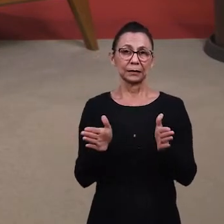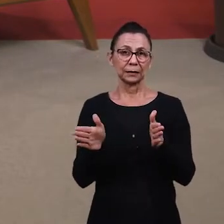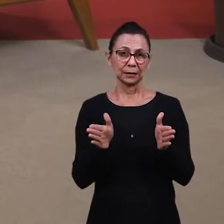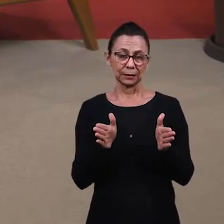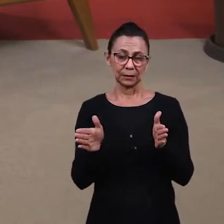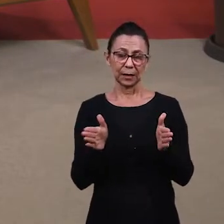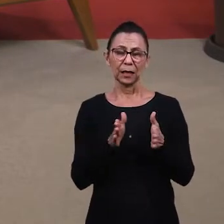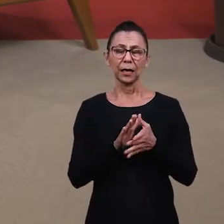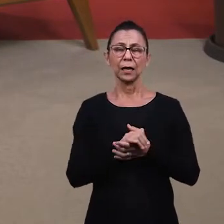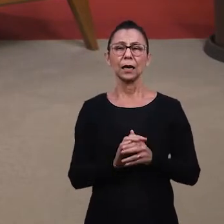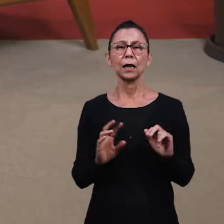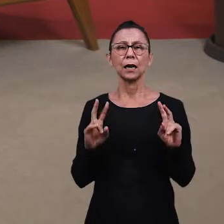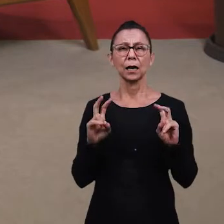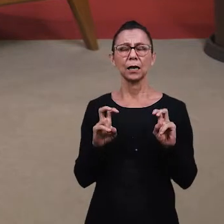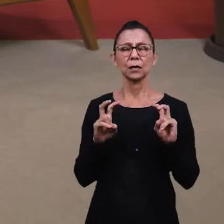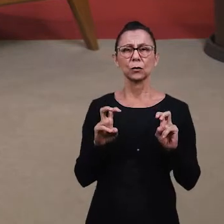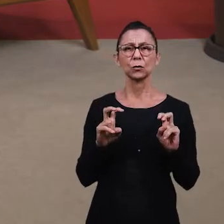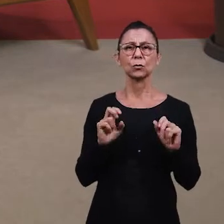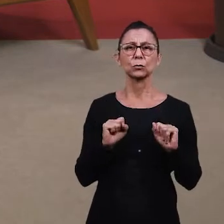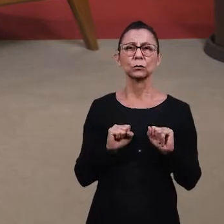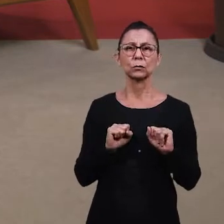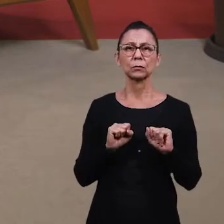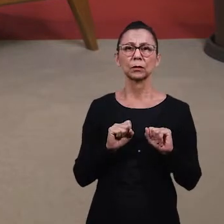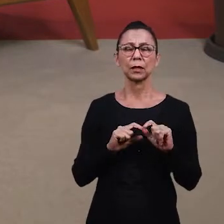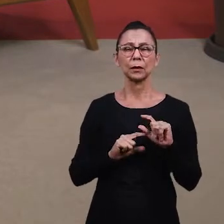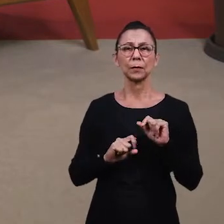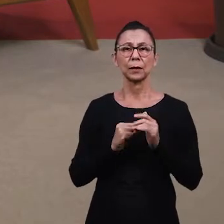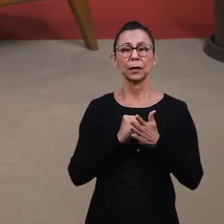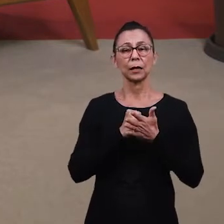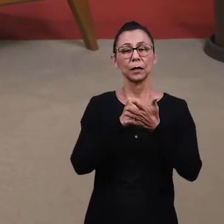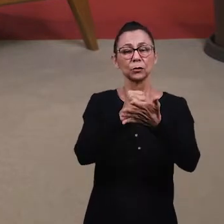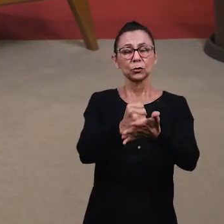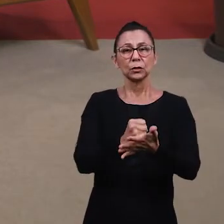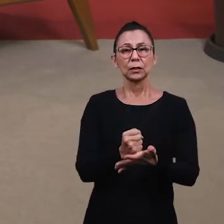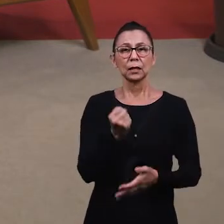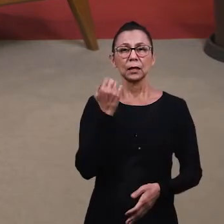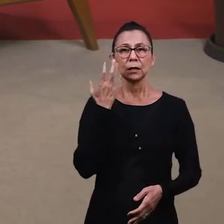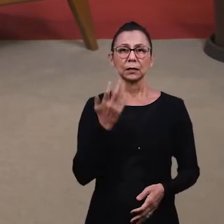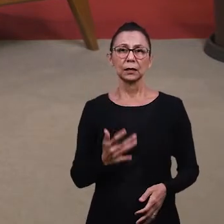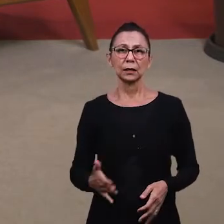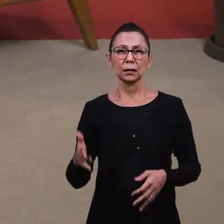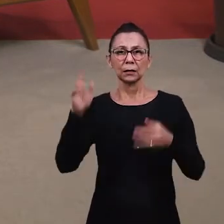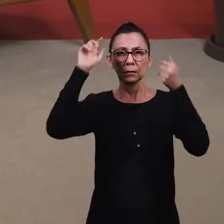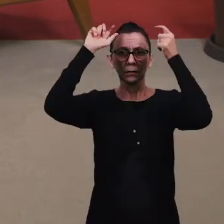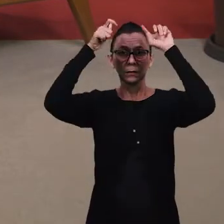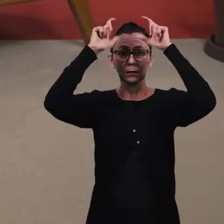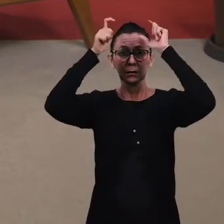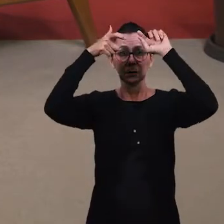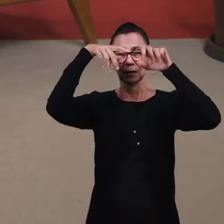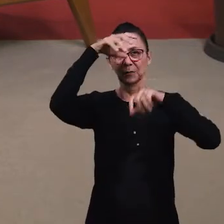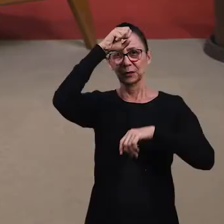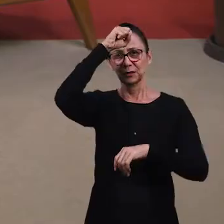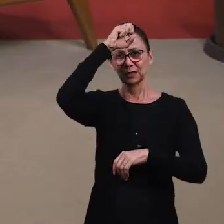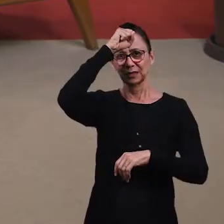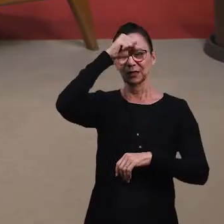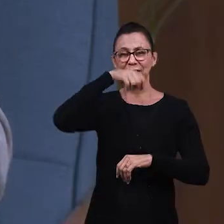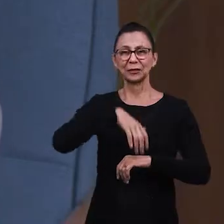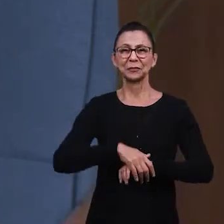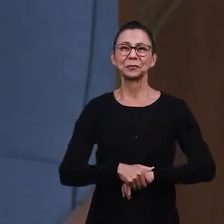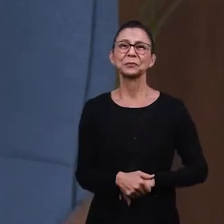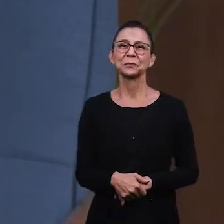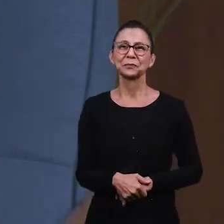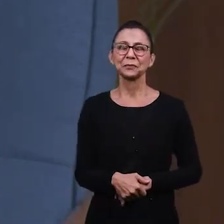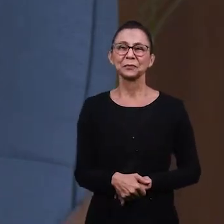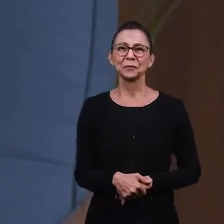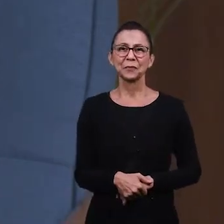volet accessibilité, la docteure Marie Amine va nous parler sur les abordages pour l'aide aux